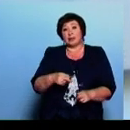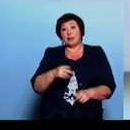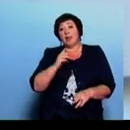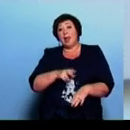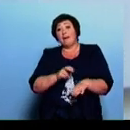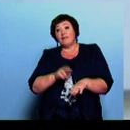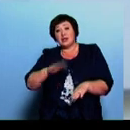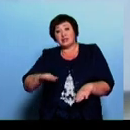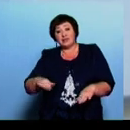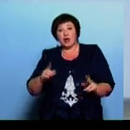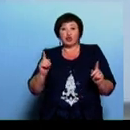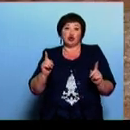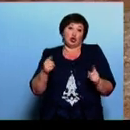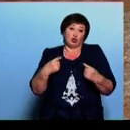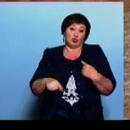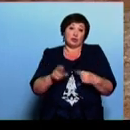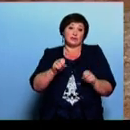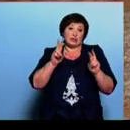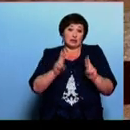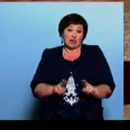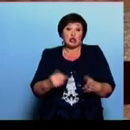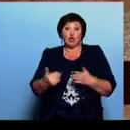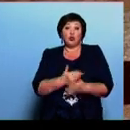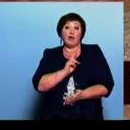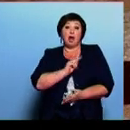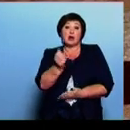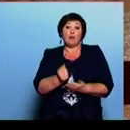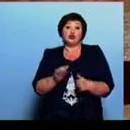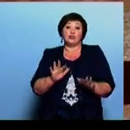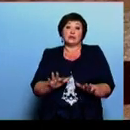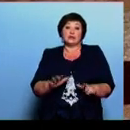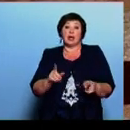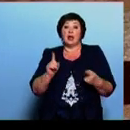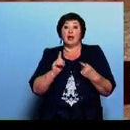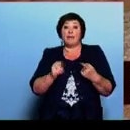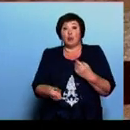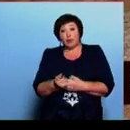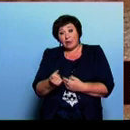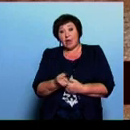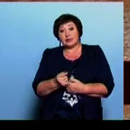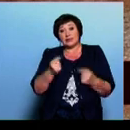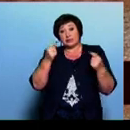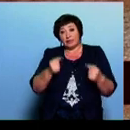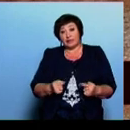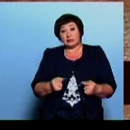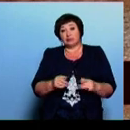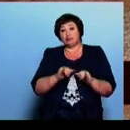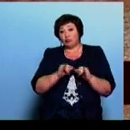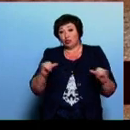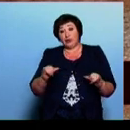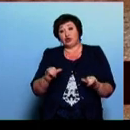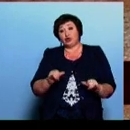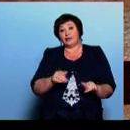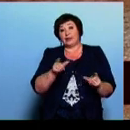педиатры и узкие специалисты. Новые рабочие места появляются. Ну и в связи с этим, соответственно, прирост населения получается у